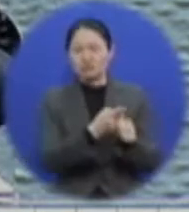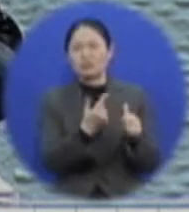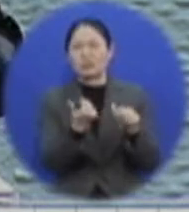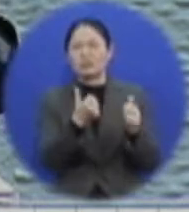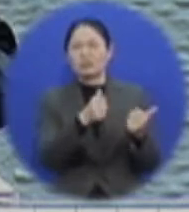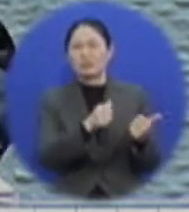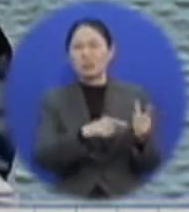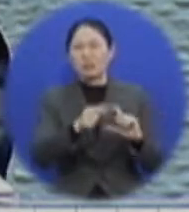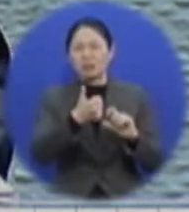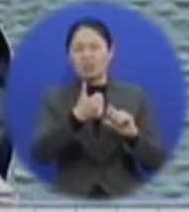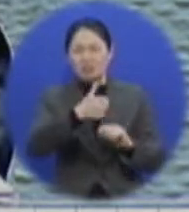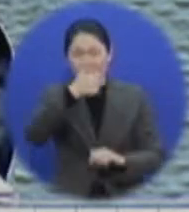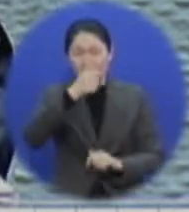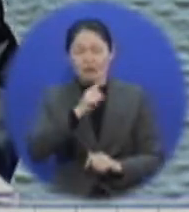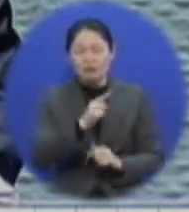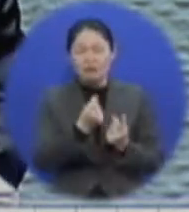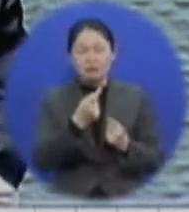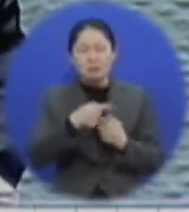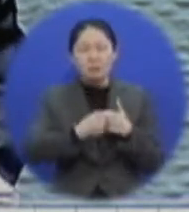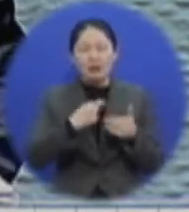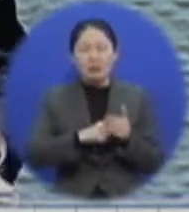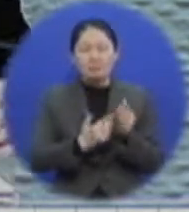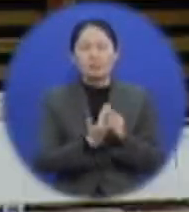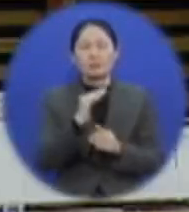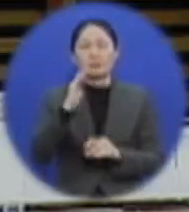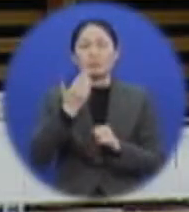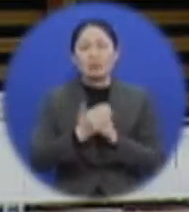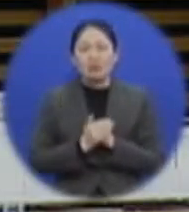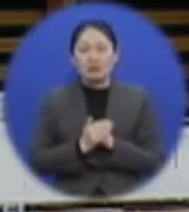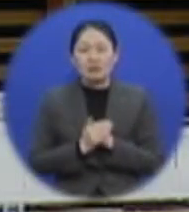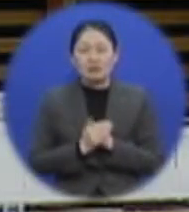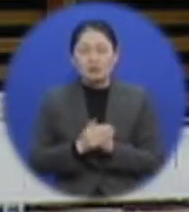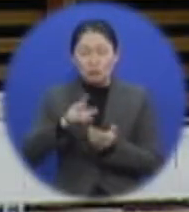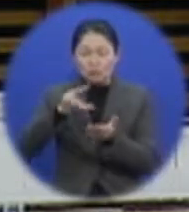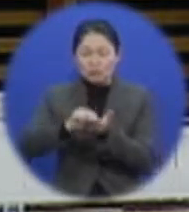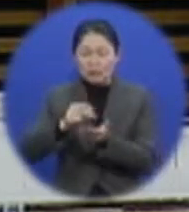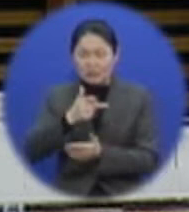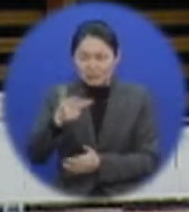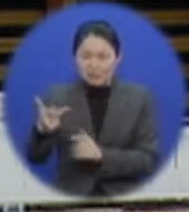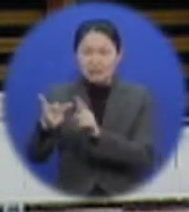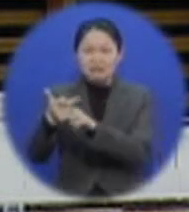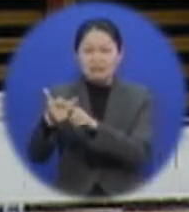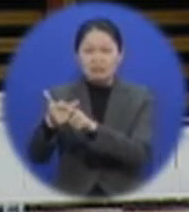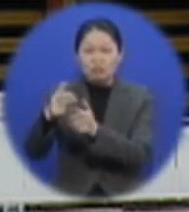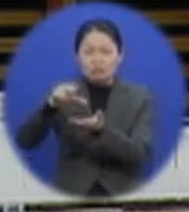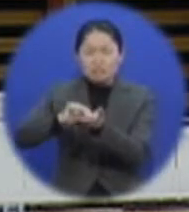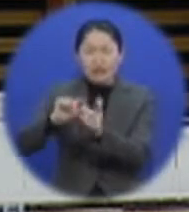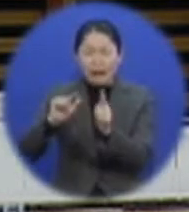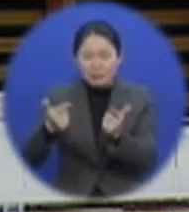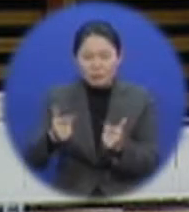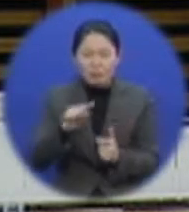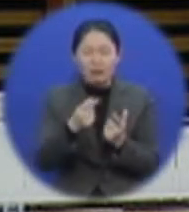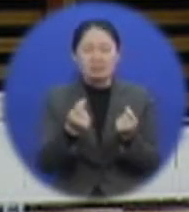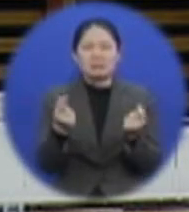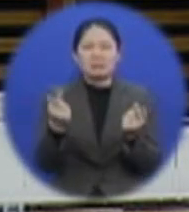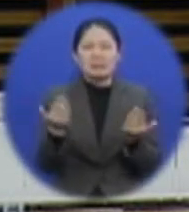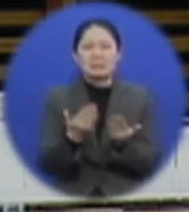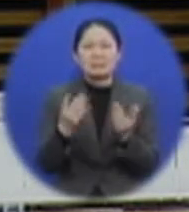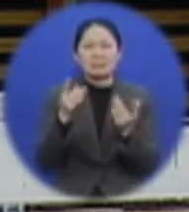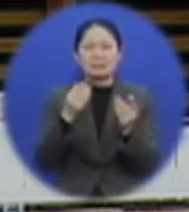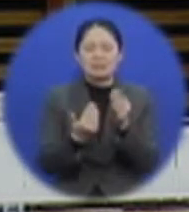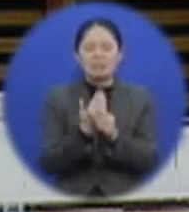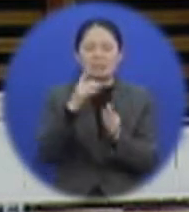그런 마음들이 일어나요 그래서 문제가 큰 게 문제가 아니고 그런 일을 만날 때 서로